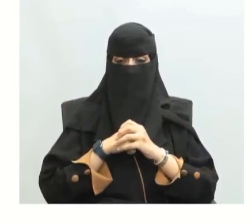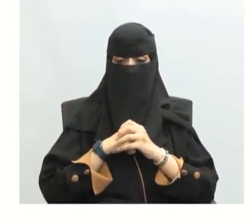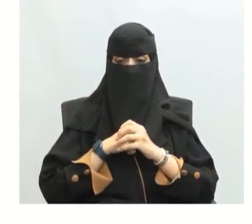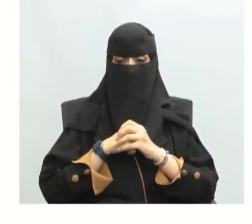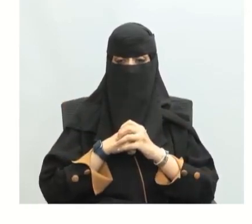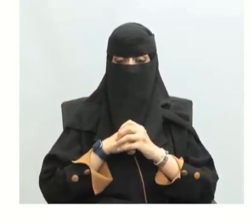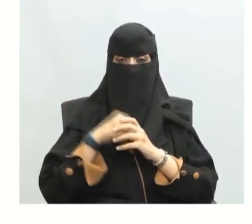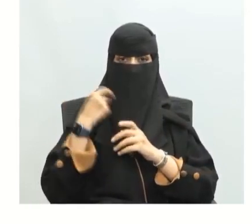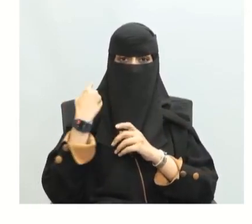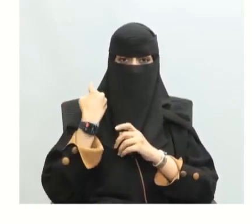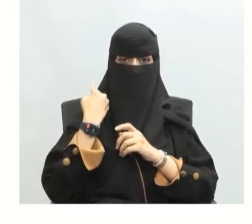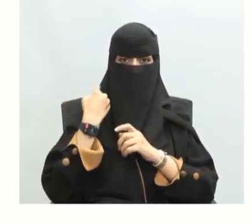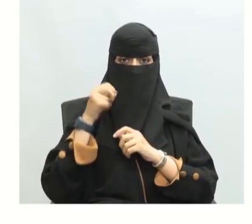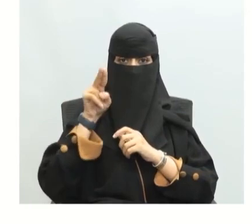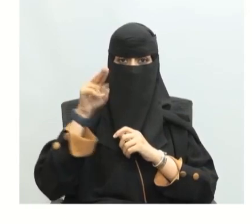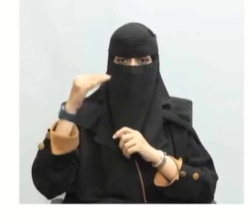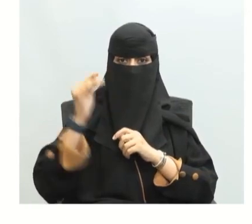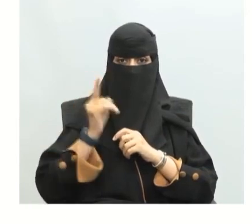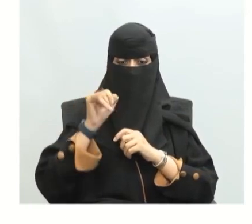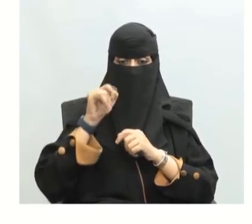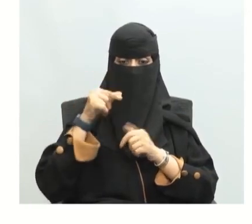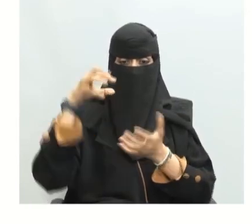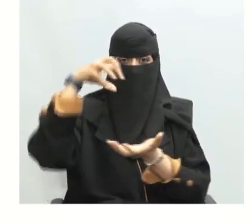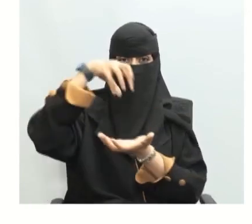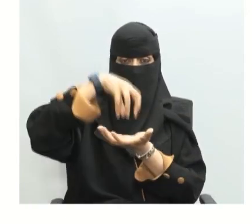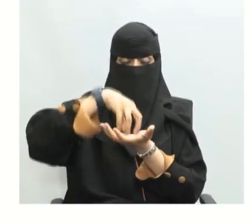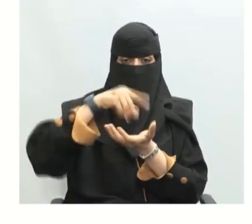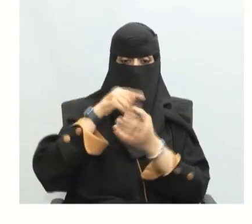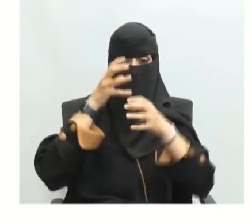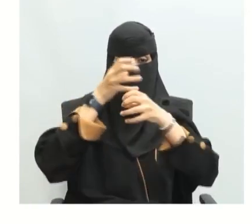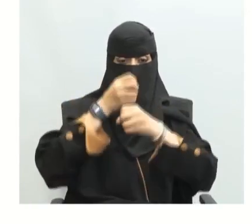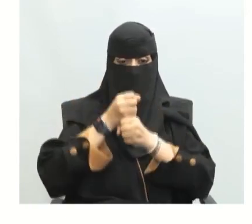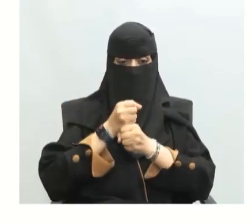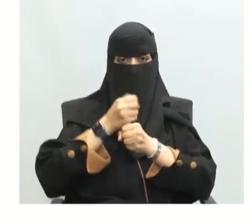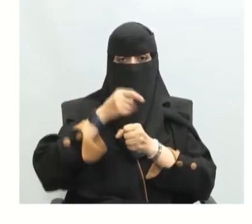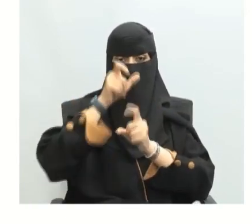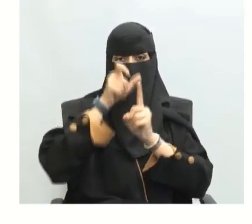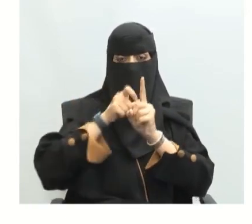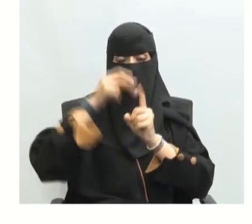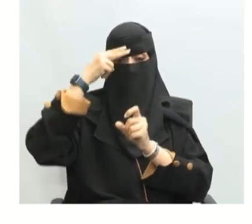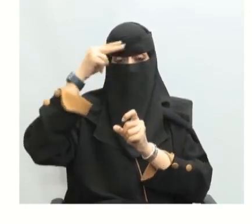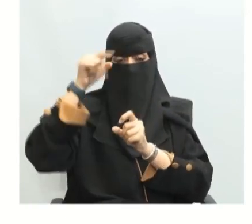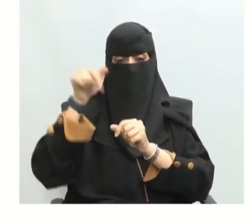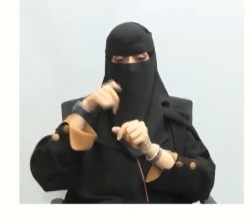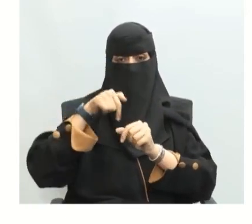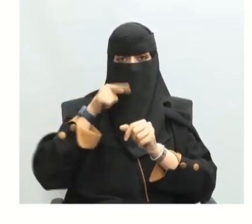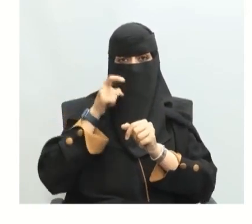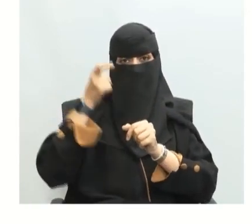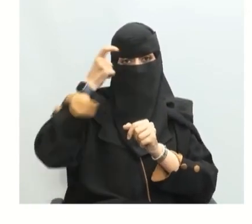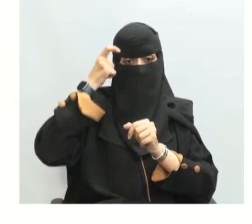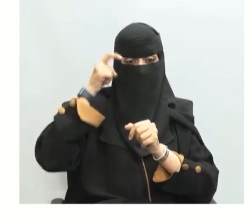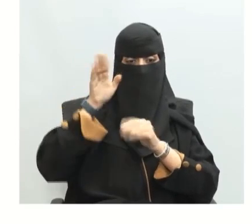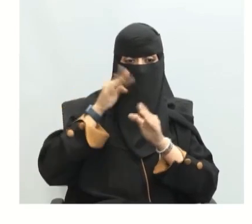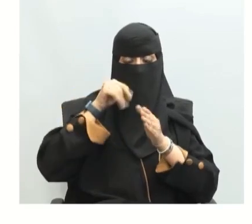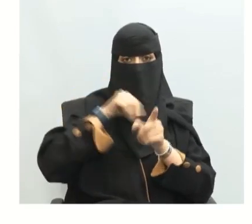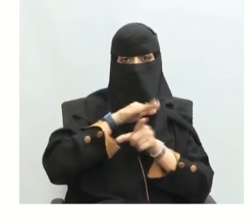تحريم المركز حمايه السعودي التطرف الوطني